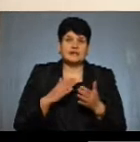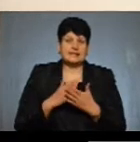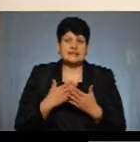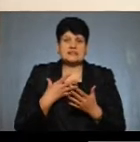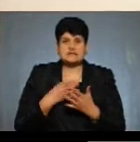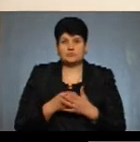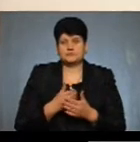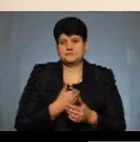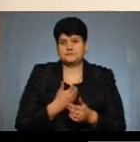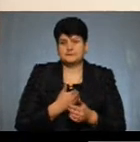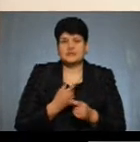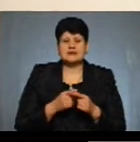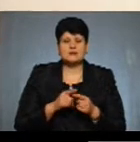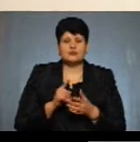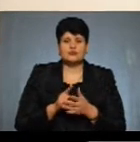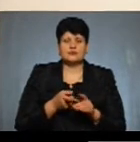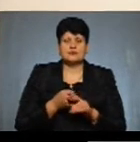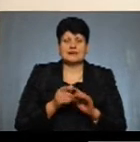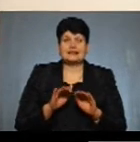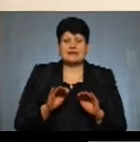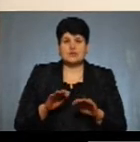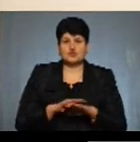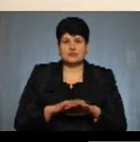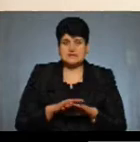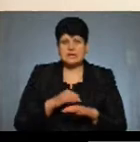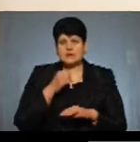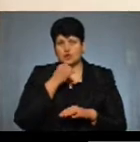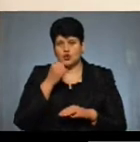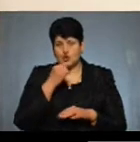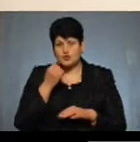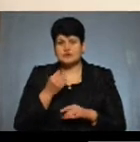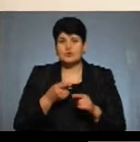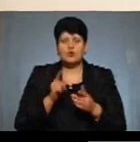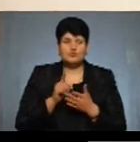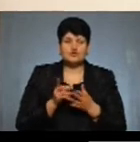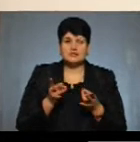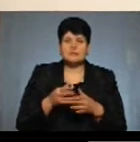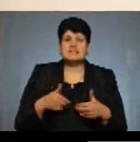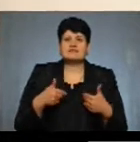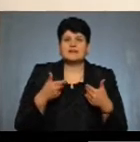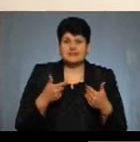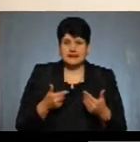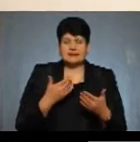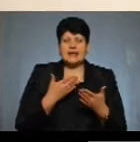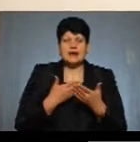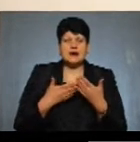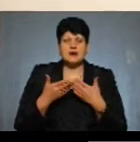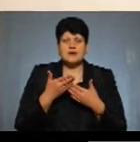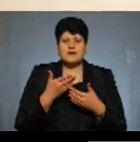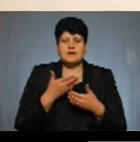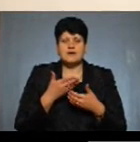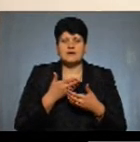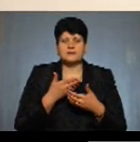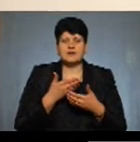є якісь свої уподобання. Обов'язково це стосується і дитячого населення, дорослого, обов'язково треба звертатися і радитися